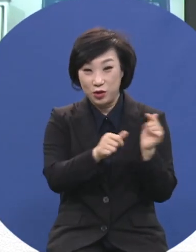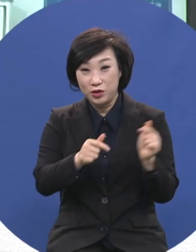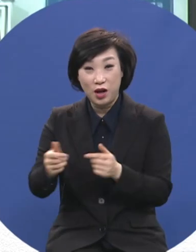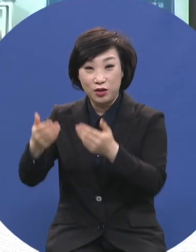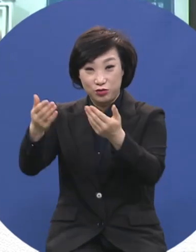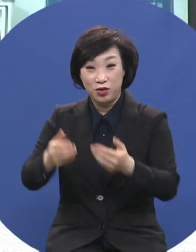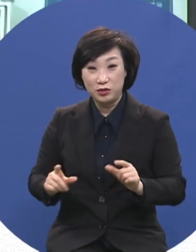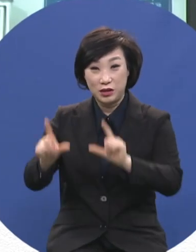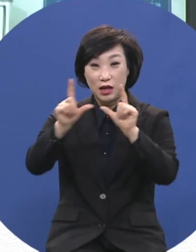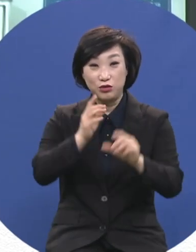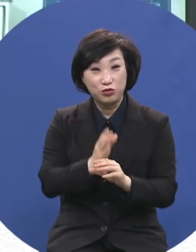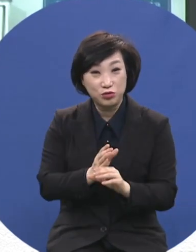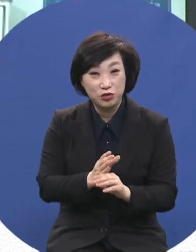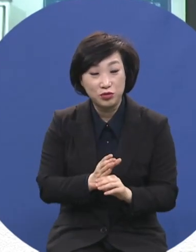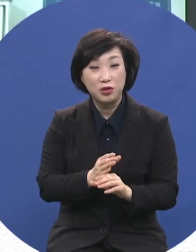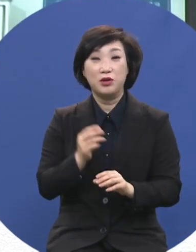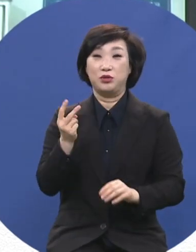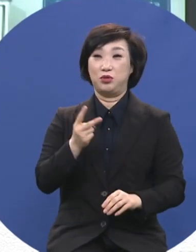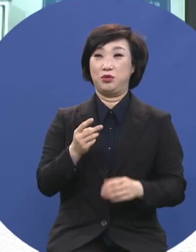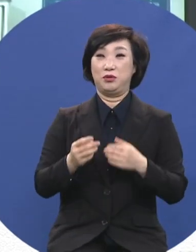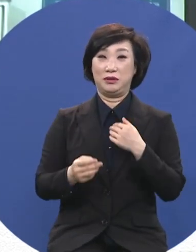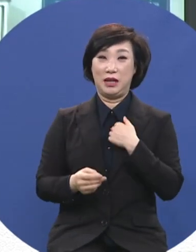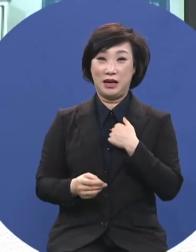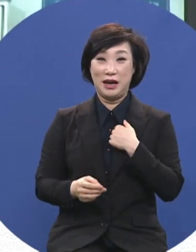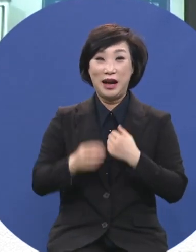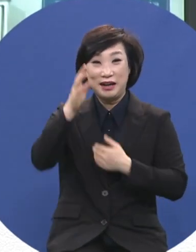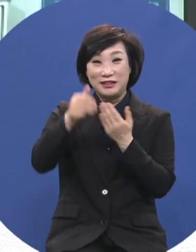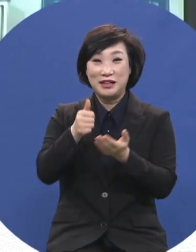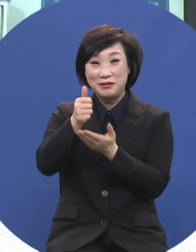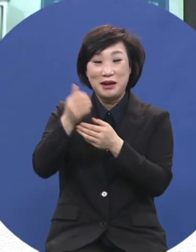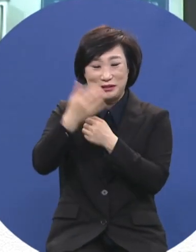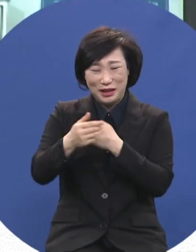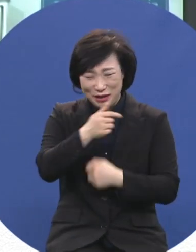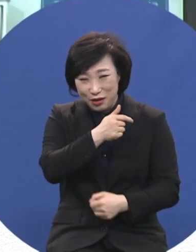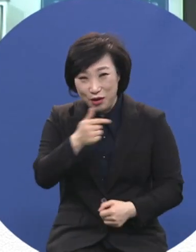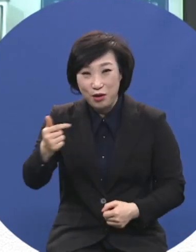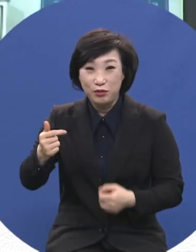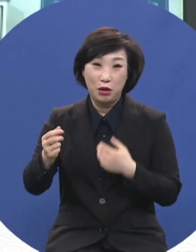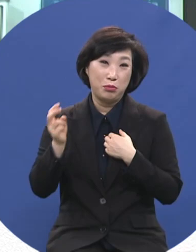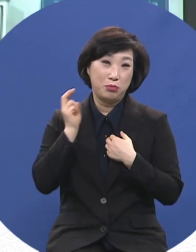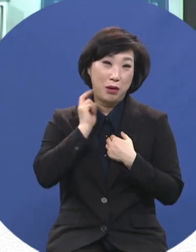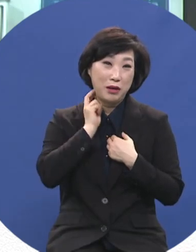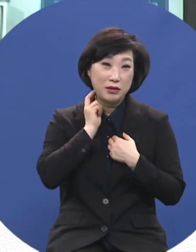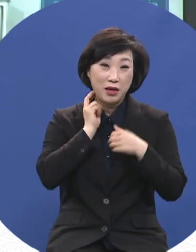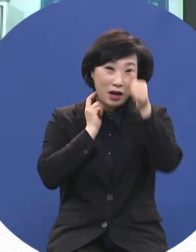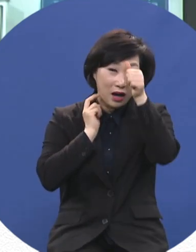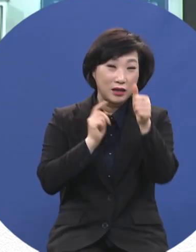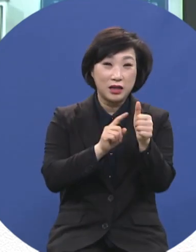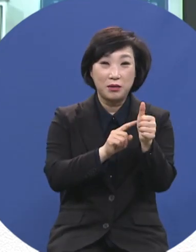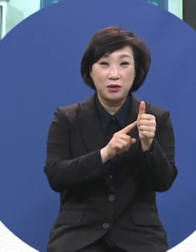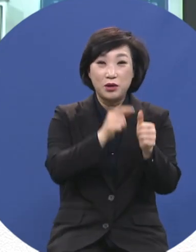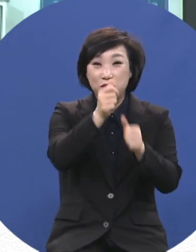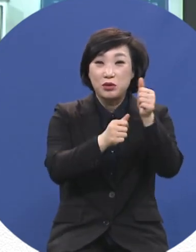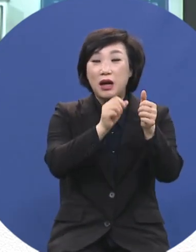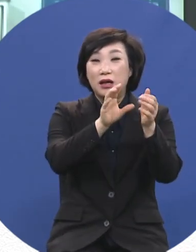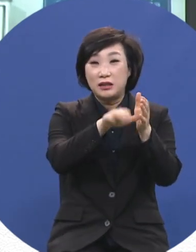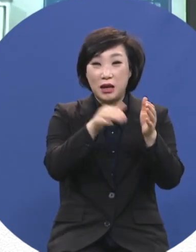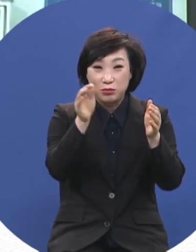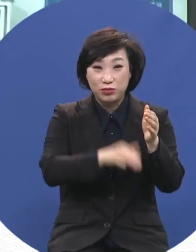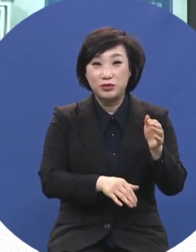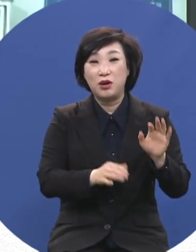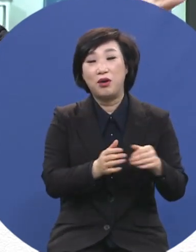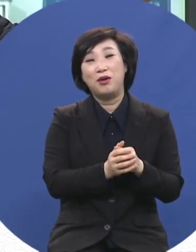있고 게다가 내가 하나님의 그 큰 은혜를 배신한 아담 부상부터 나에